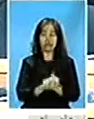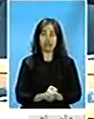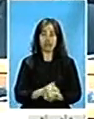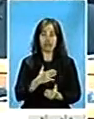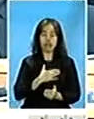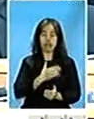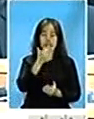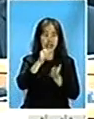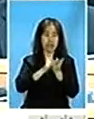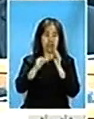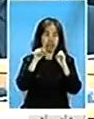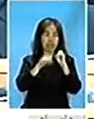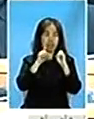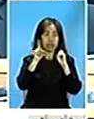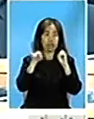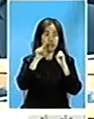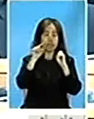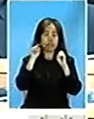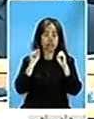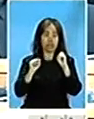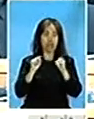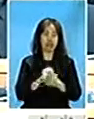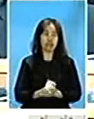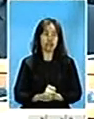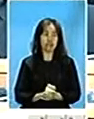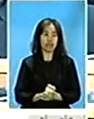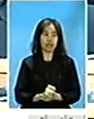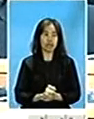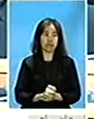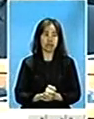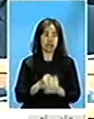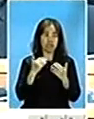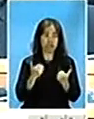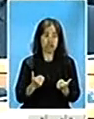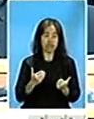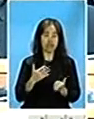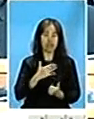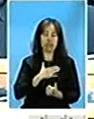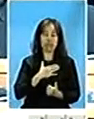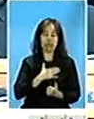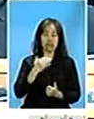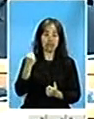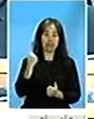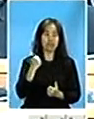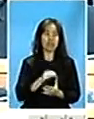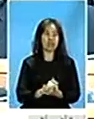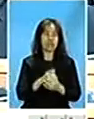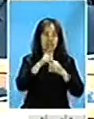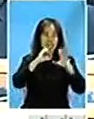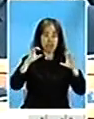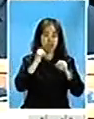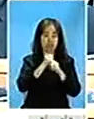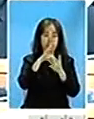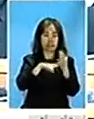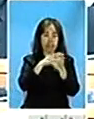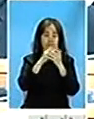อตัด 0.01% นั้นเนี่ยวันนี้ผมมั่นใจครับว่ารัฐบาลได้ทำตามนโยบ